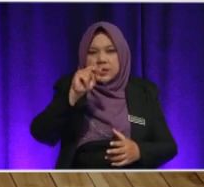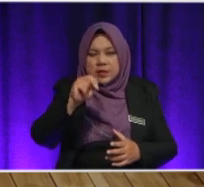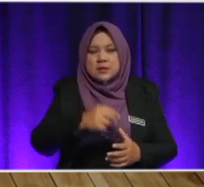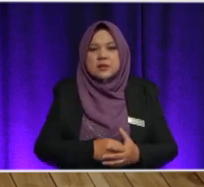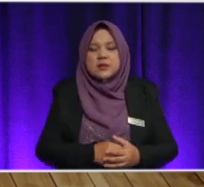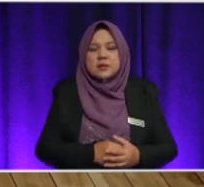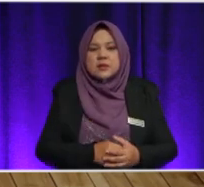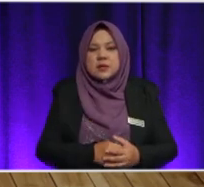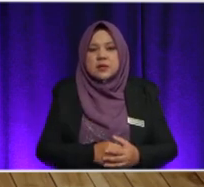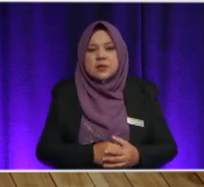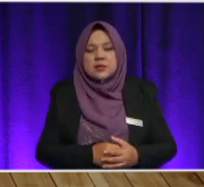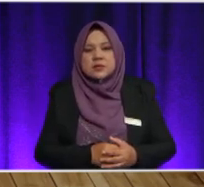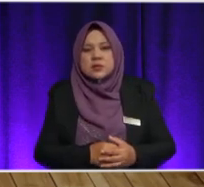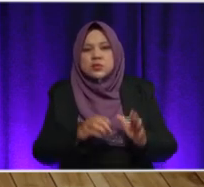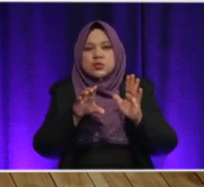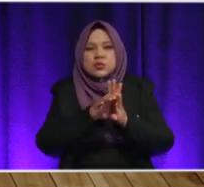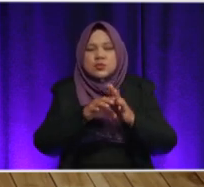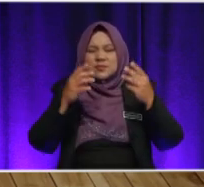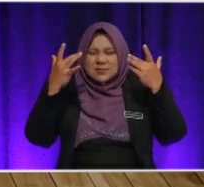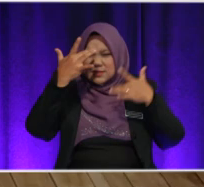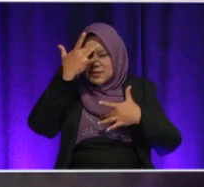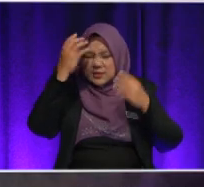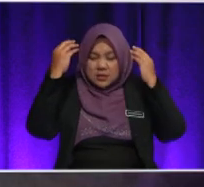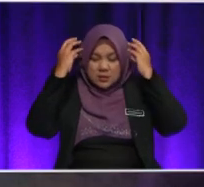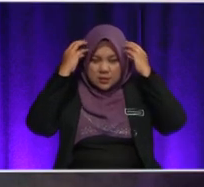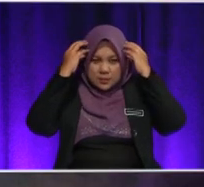juga kodina contoh masih kecil